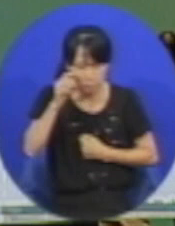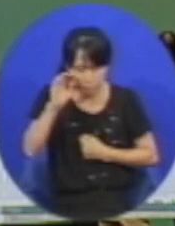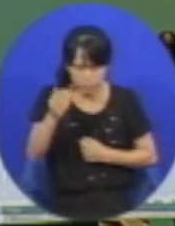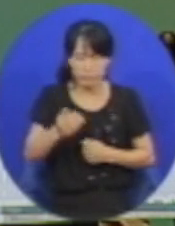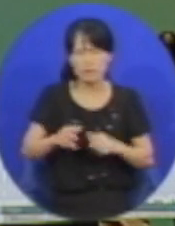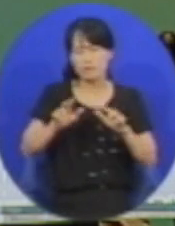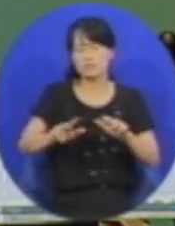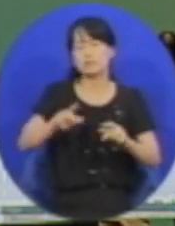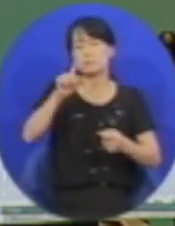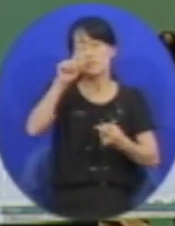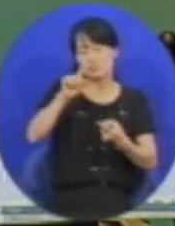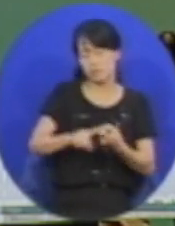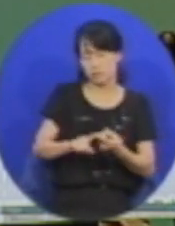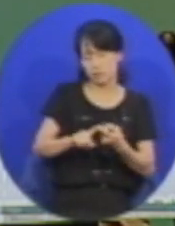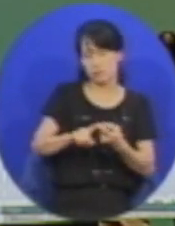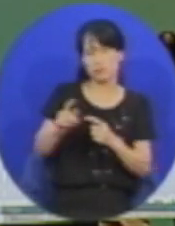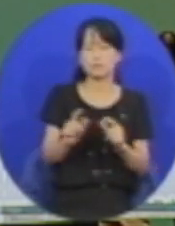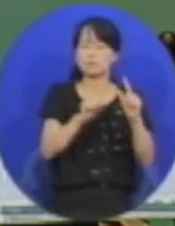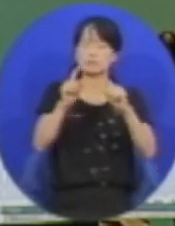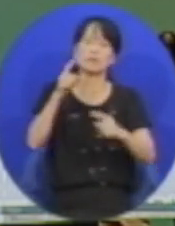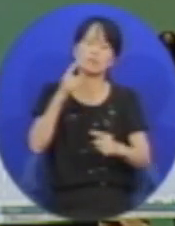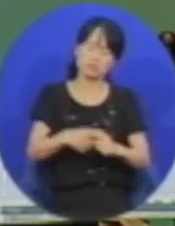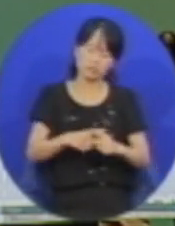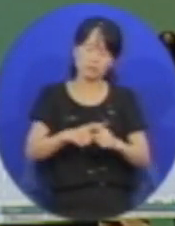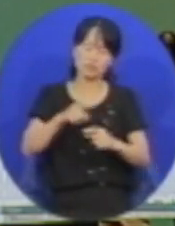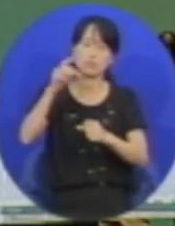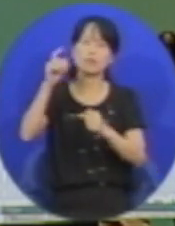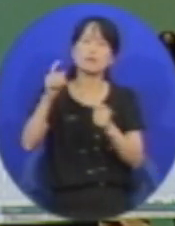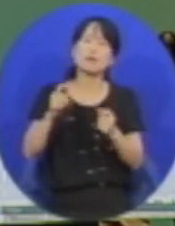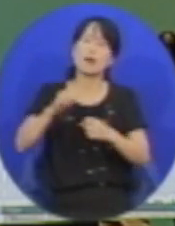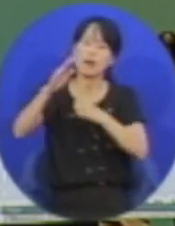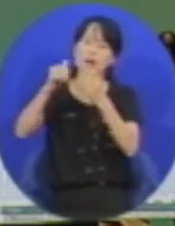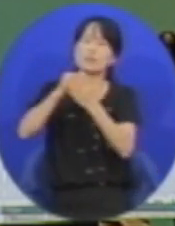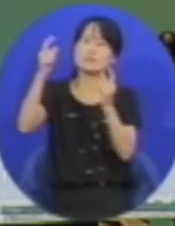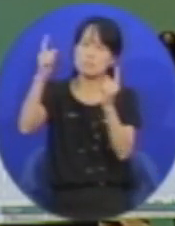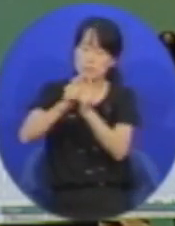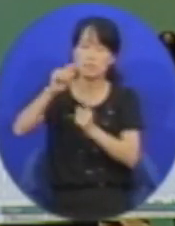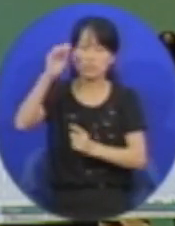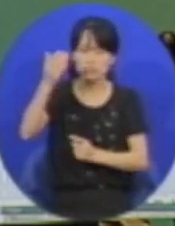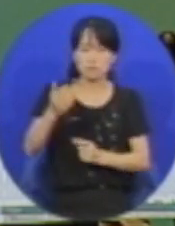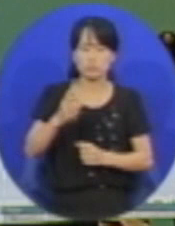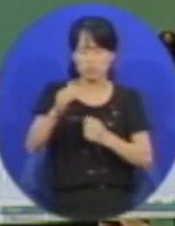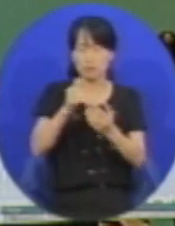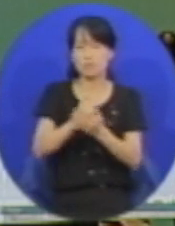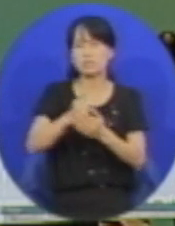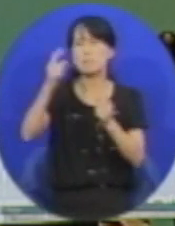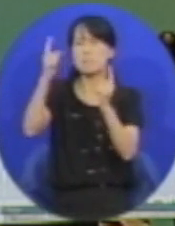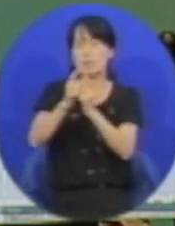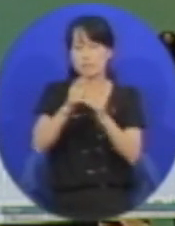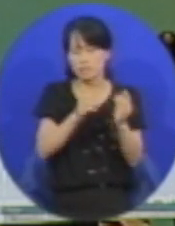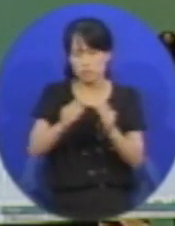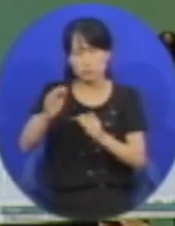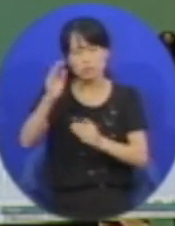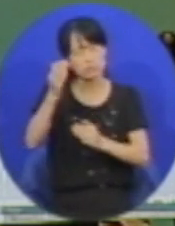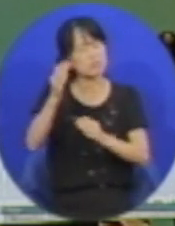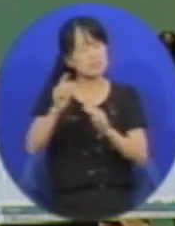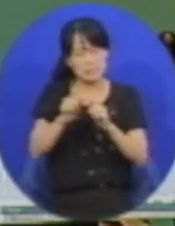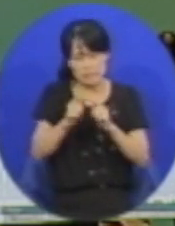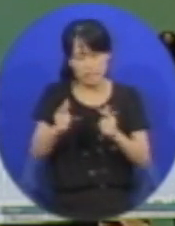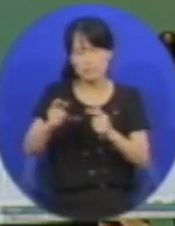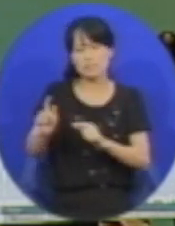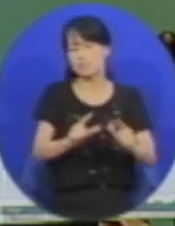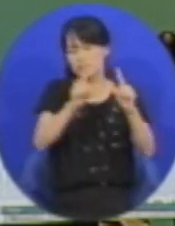이대로 살다가 그대로 하나님 만나는 거예요. 하나님 만날 준비가 되어져 있지 않는 삶을 살고